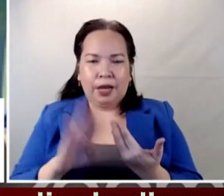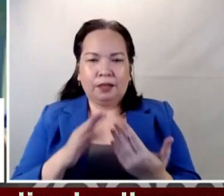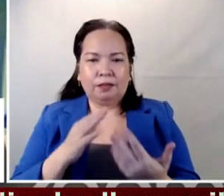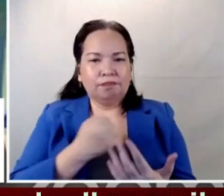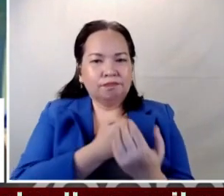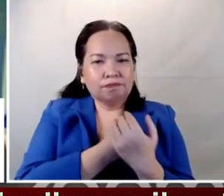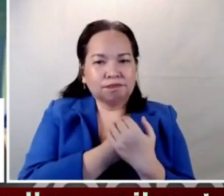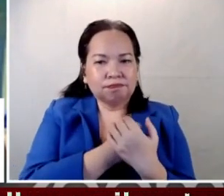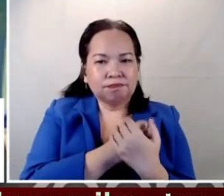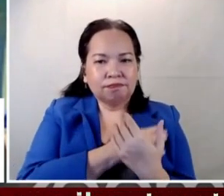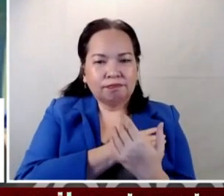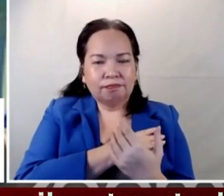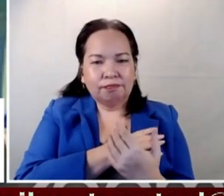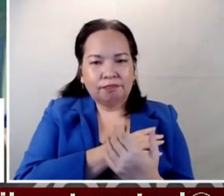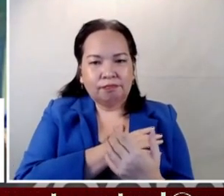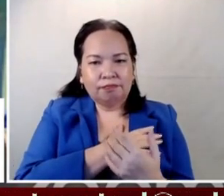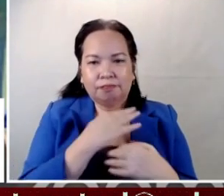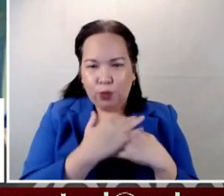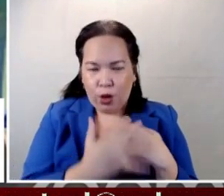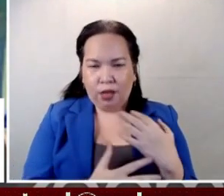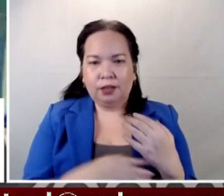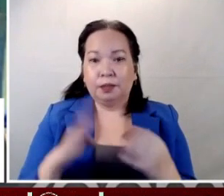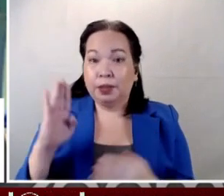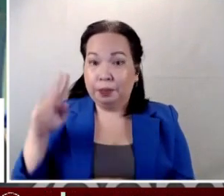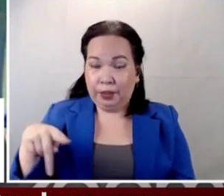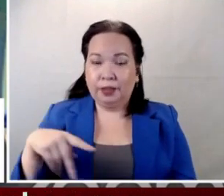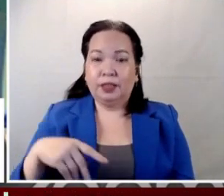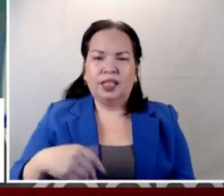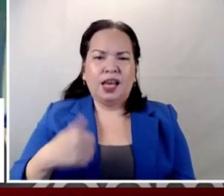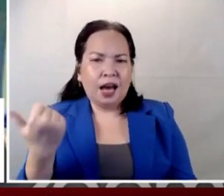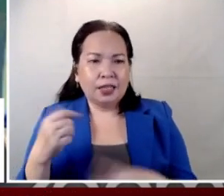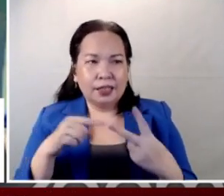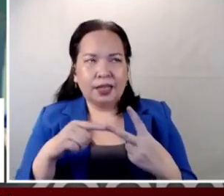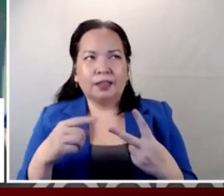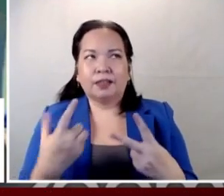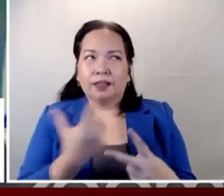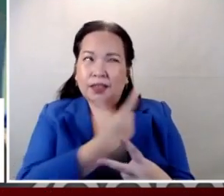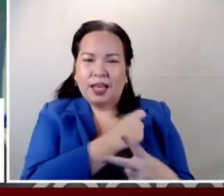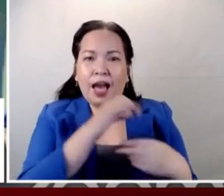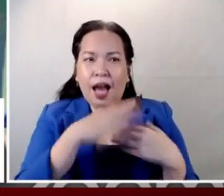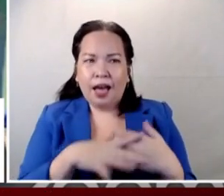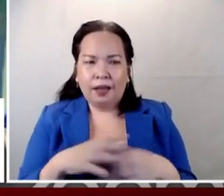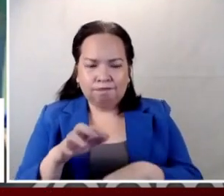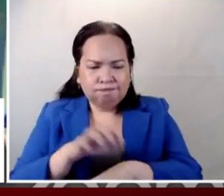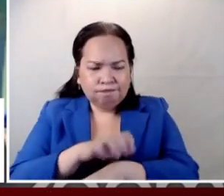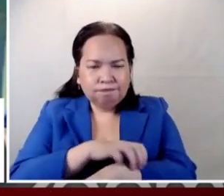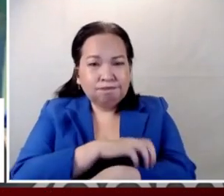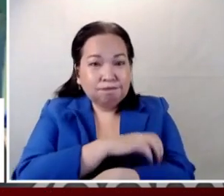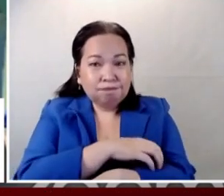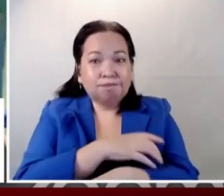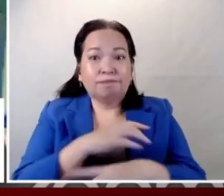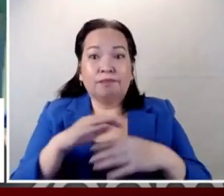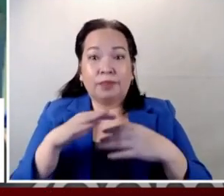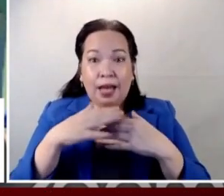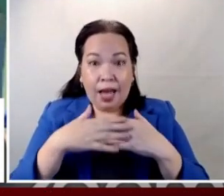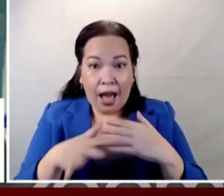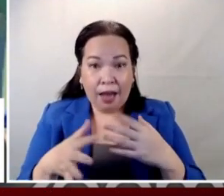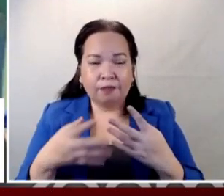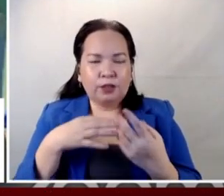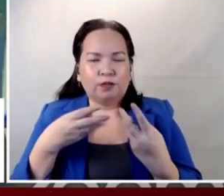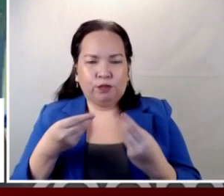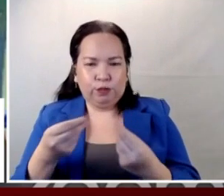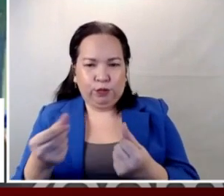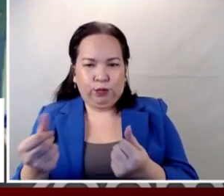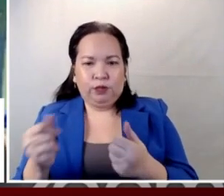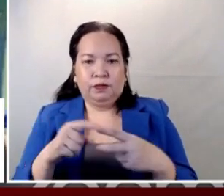bata. Pangalawa, meron ding isa nagkaroon ng allergic reaction, but it was managed at nag-resolve din yung allergies. Tapos